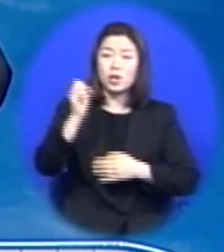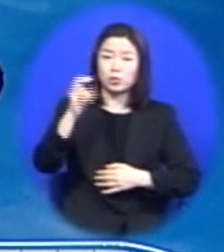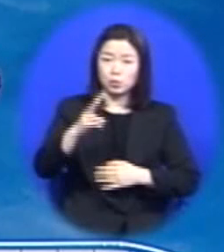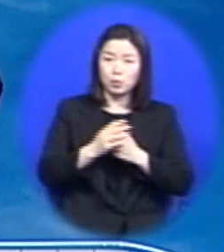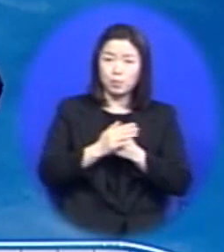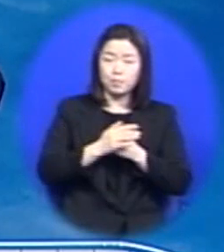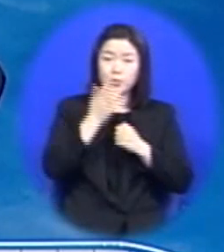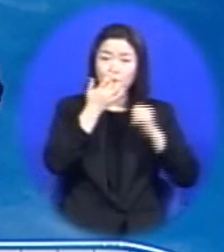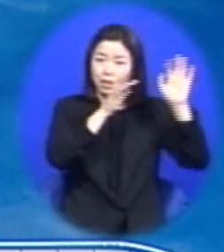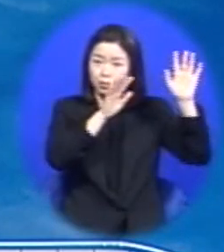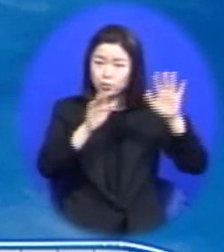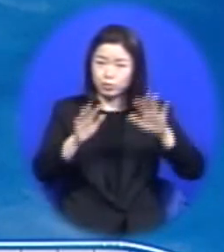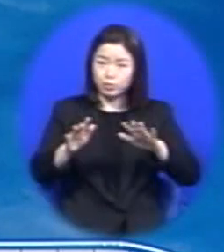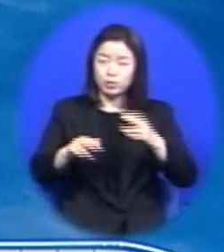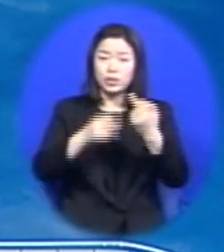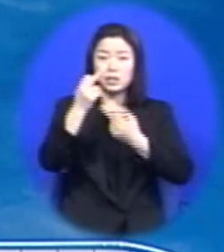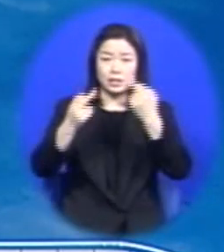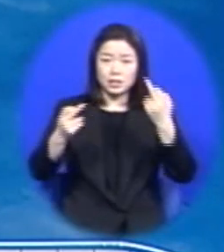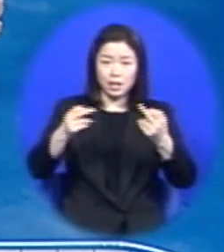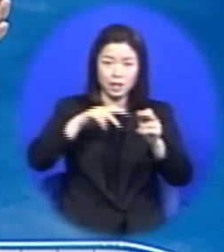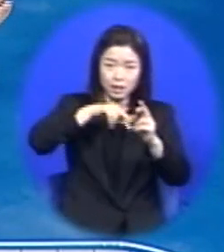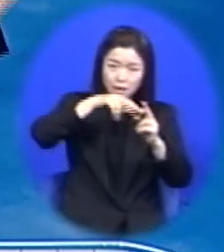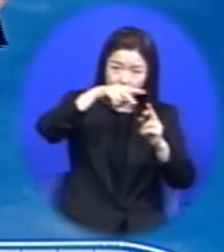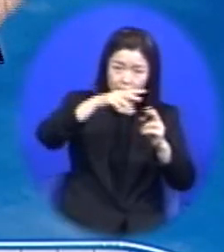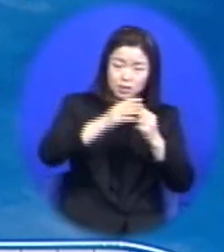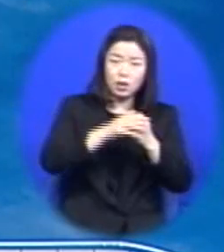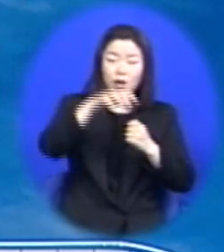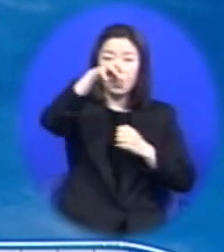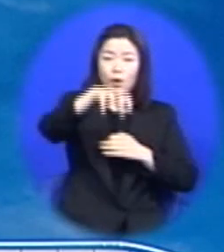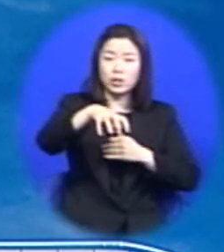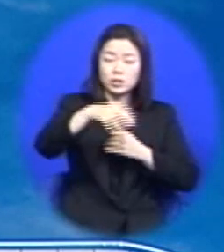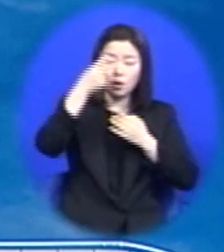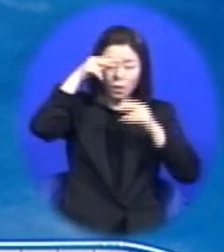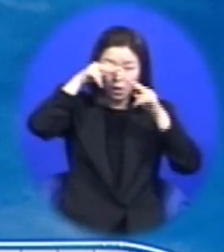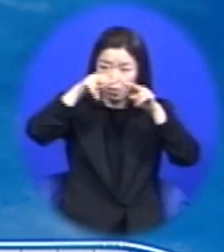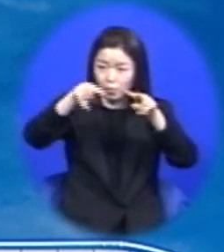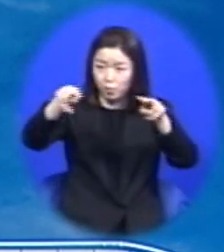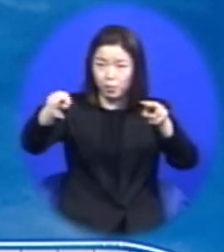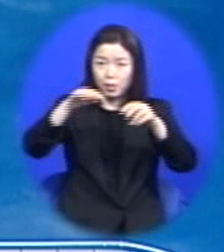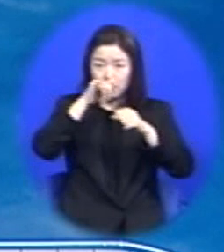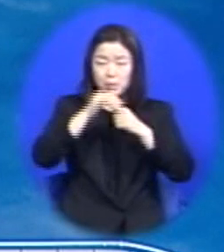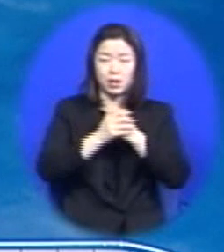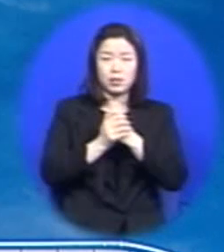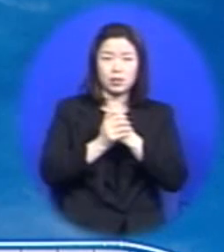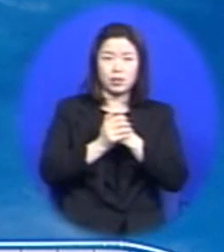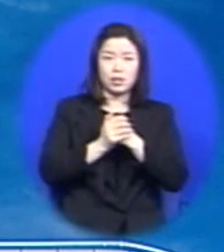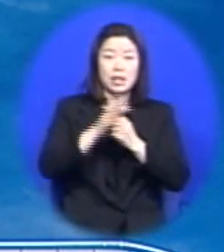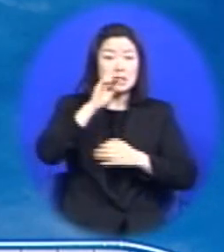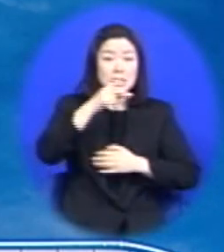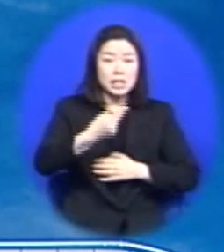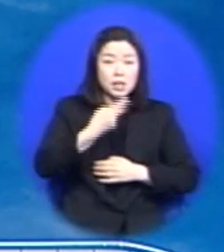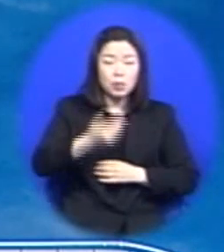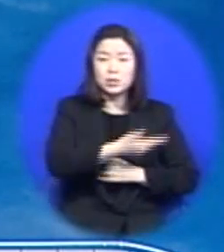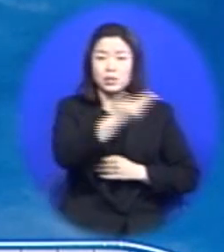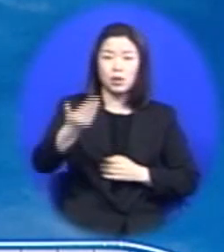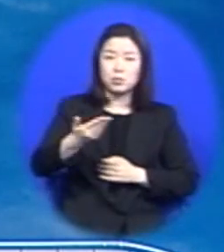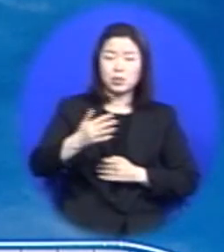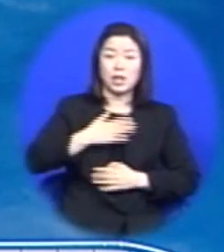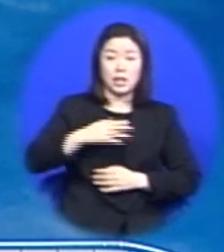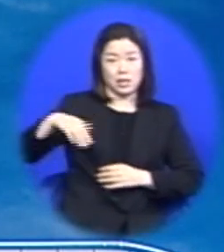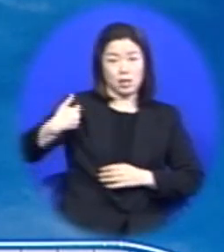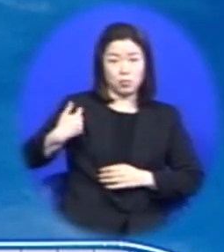눈이 쌓여있는 산에 여러분 올라가서 거기 정상에서 내려다보시면 틀림없이 여러분은요, 여러분도